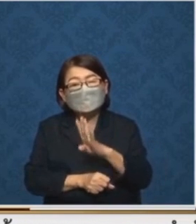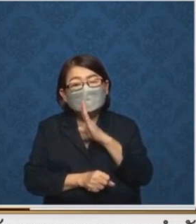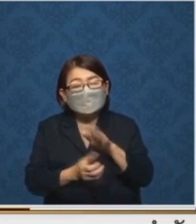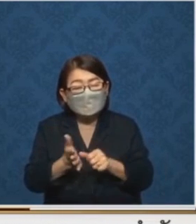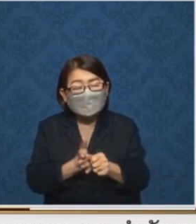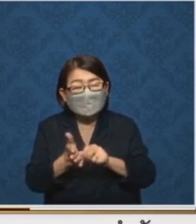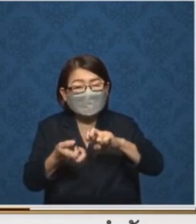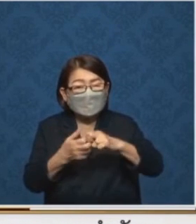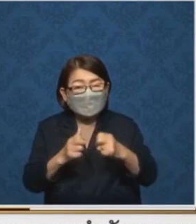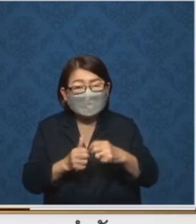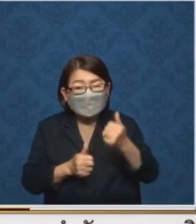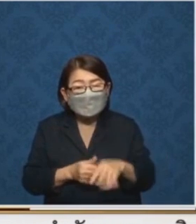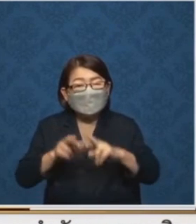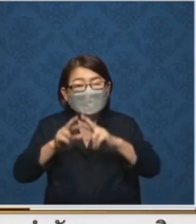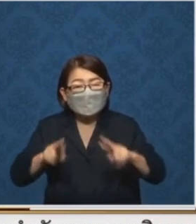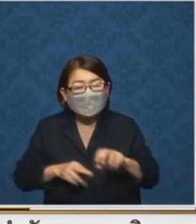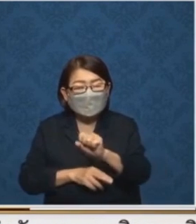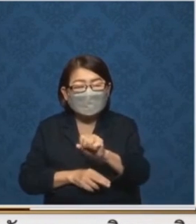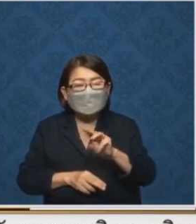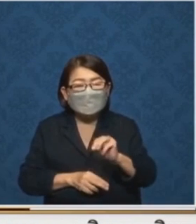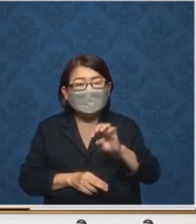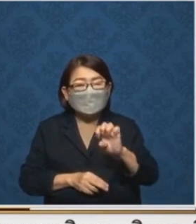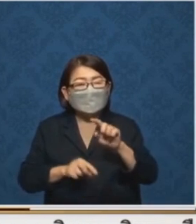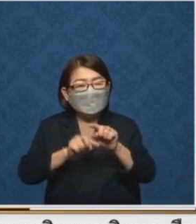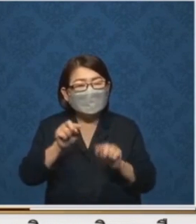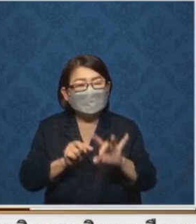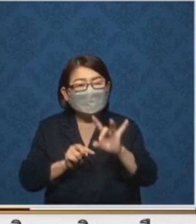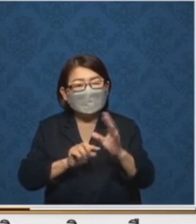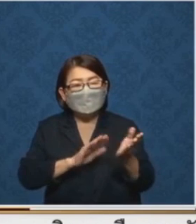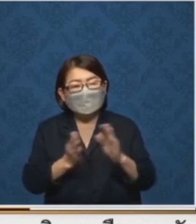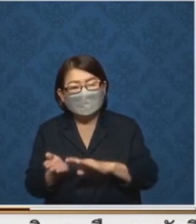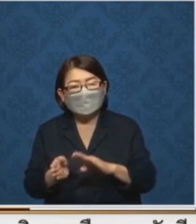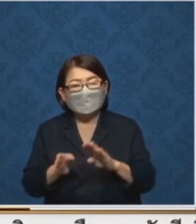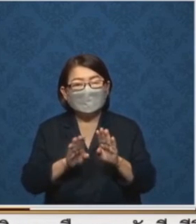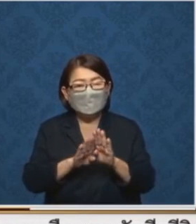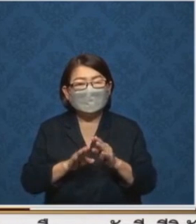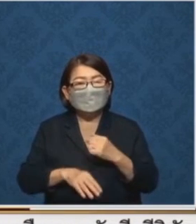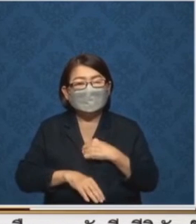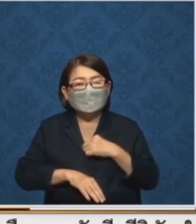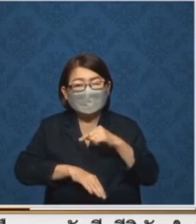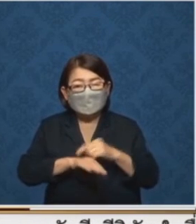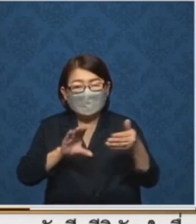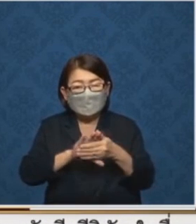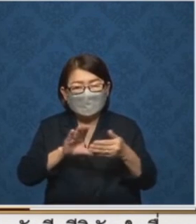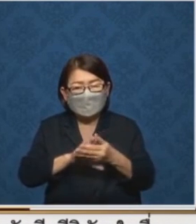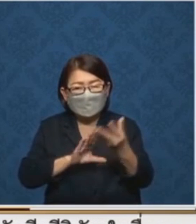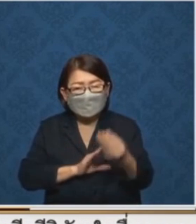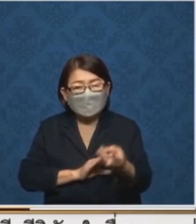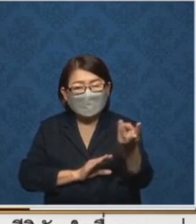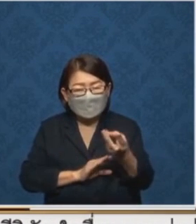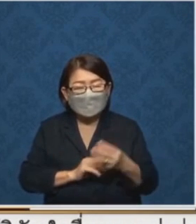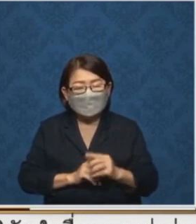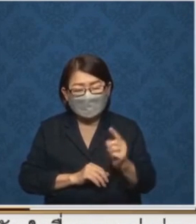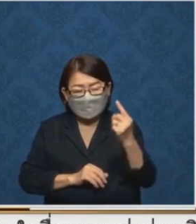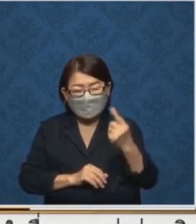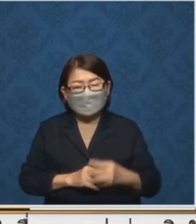ย คนอื่นๆ ที่เขามีความสามารถเข้ใจปญหา วิเครปัหาได้ถูกต้องได้มาแก้ไขสถานการ